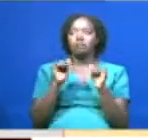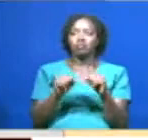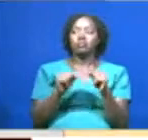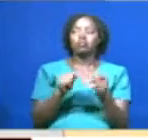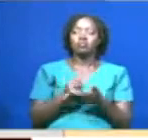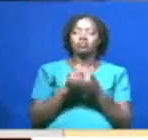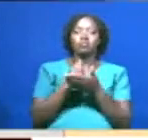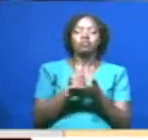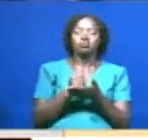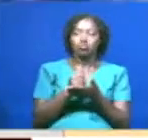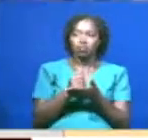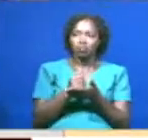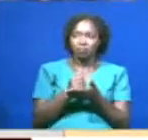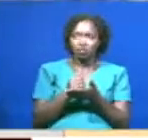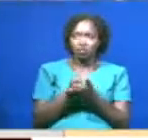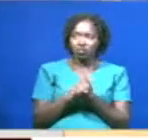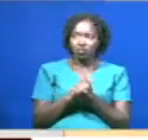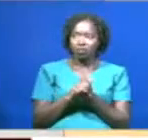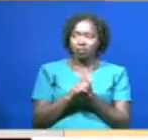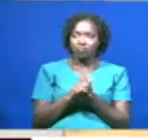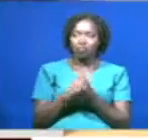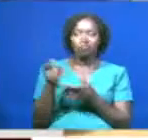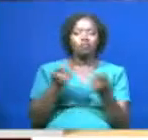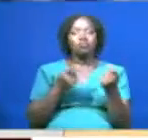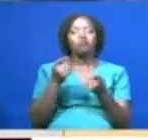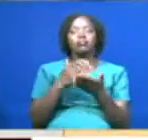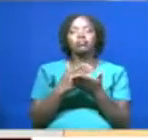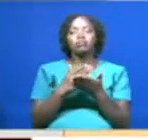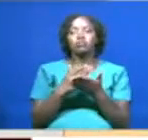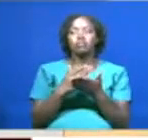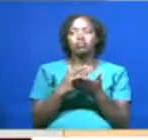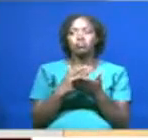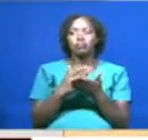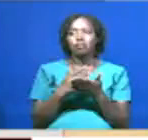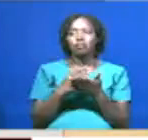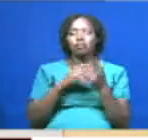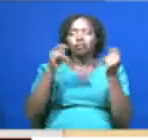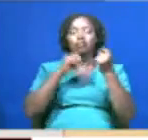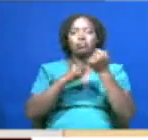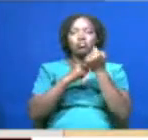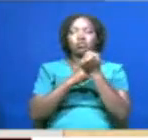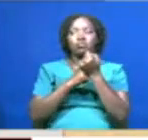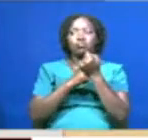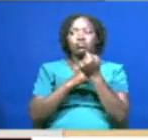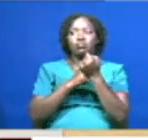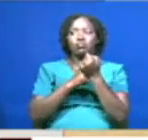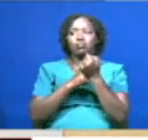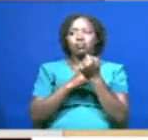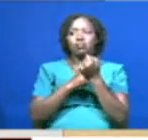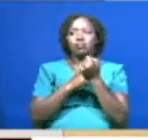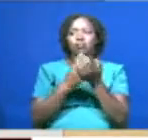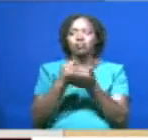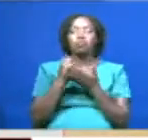za wananchi wa kawaida. Magari imesimama, hatuna nini. Hiyo maandamano hatuungi mkono juu. Kwa ni maandamano itasaidia namna